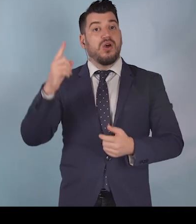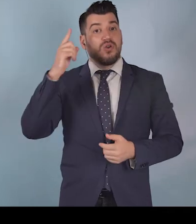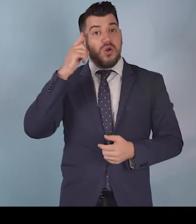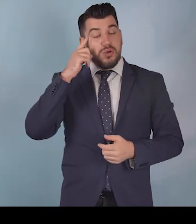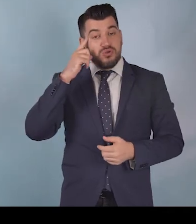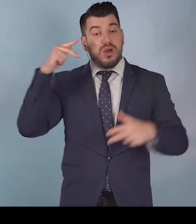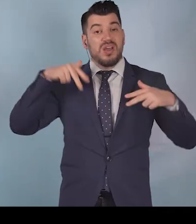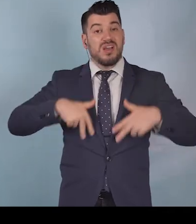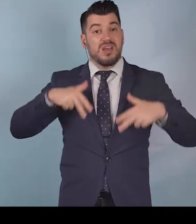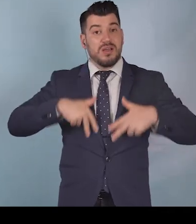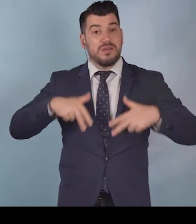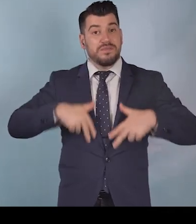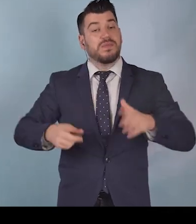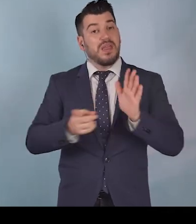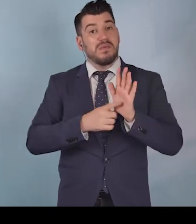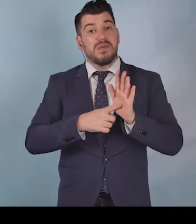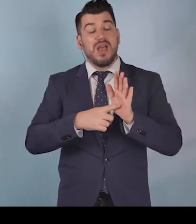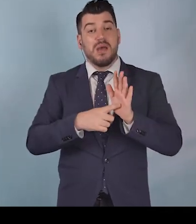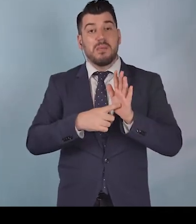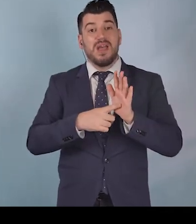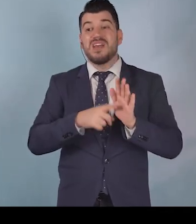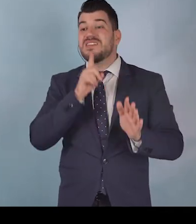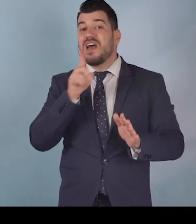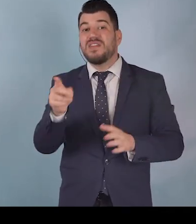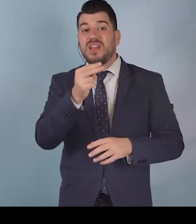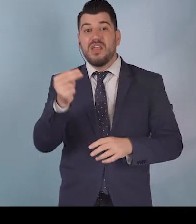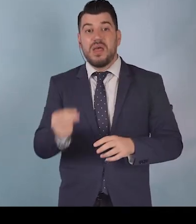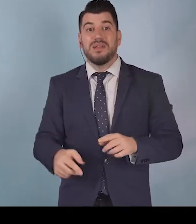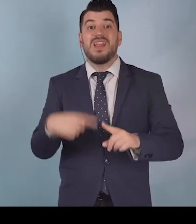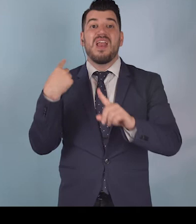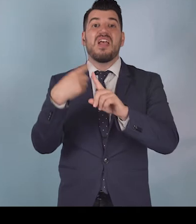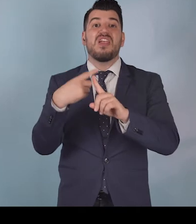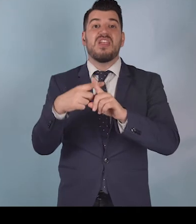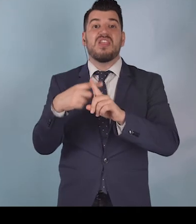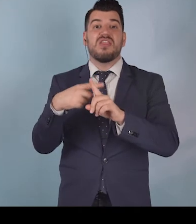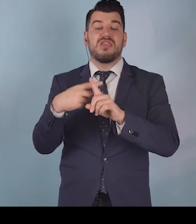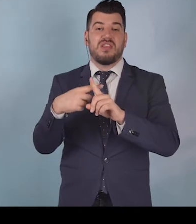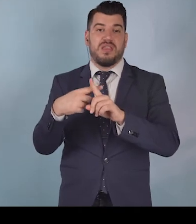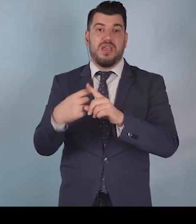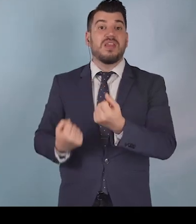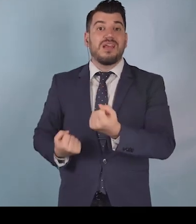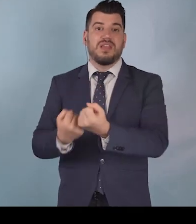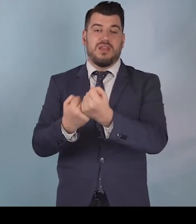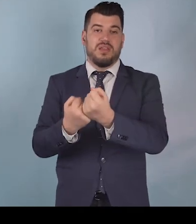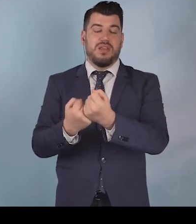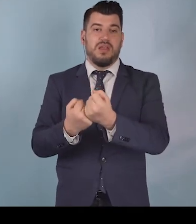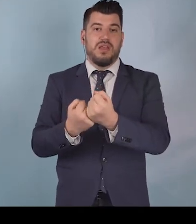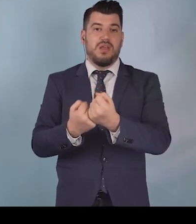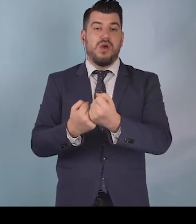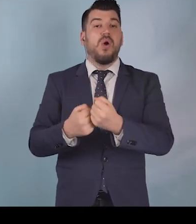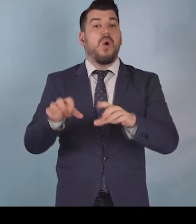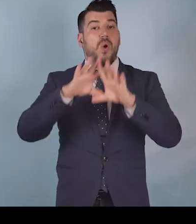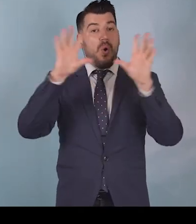μπορούσε όχι μόνο να είναι θετική απέναντι σε αυτό, αλλά θα ήταν και ένας μηχανισμός που